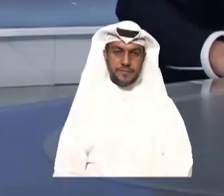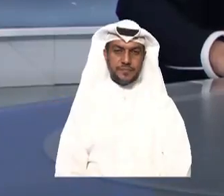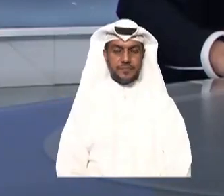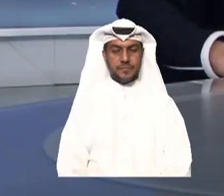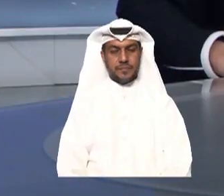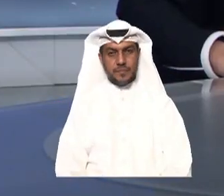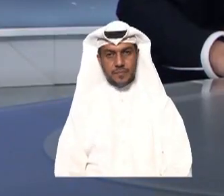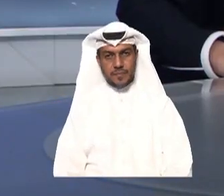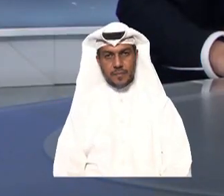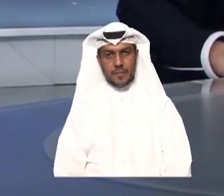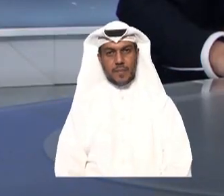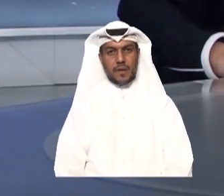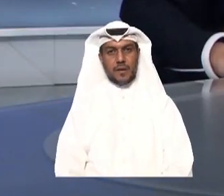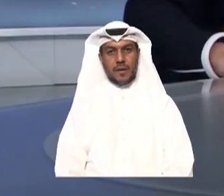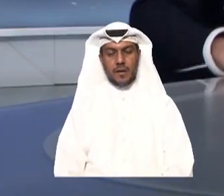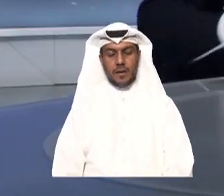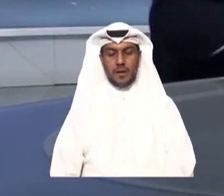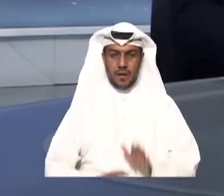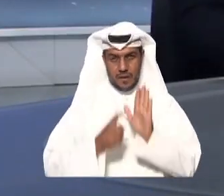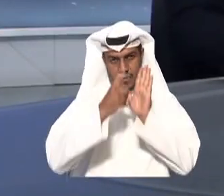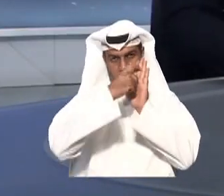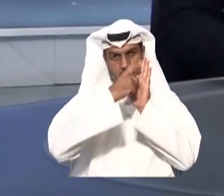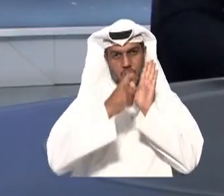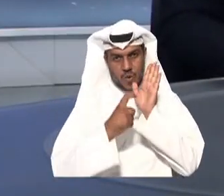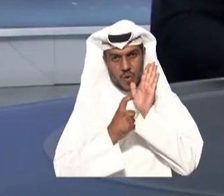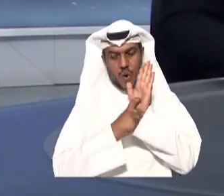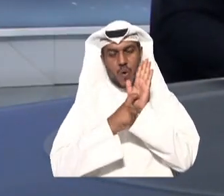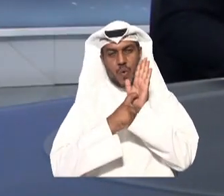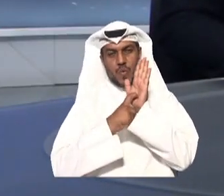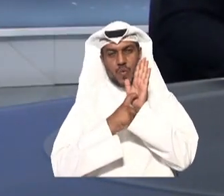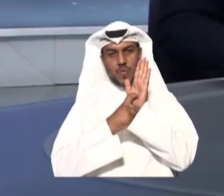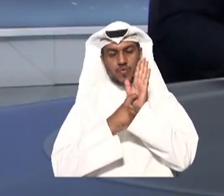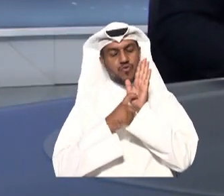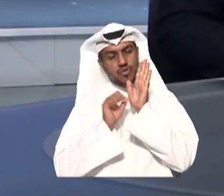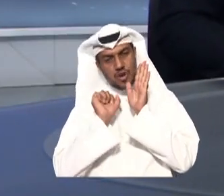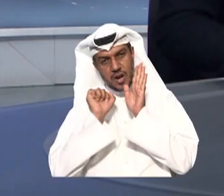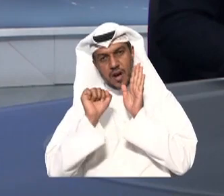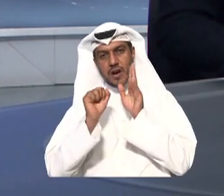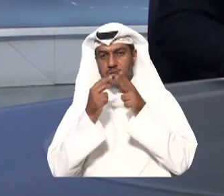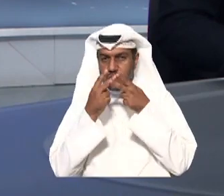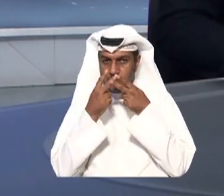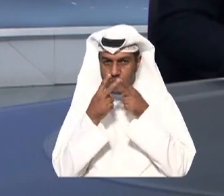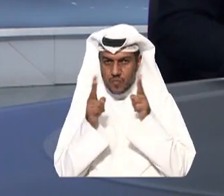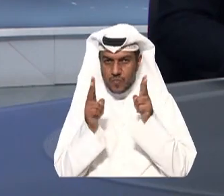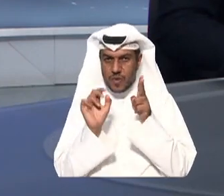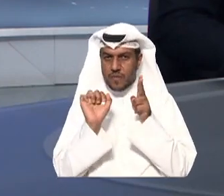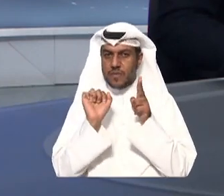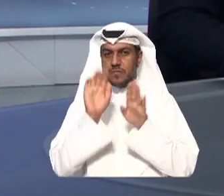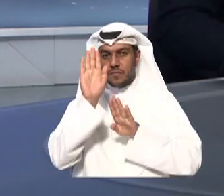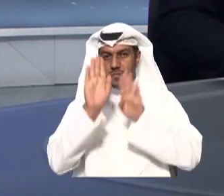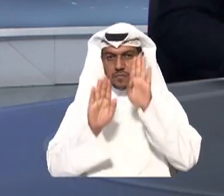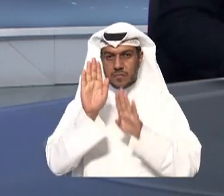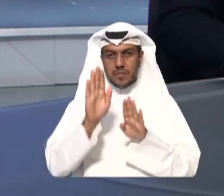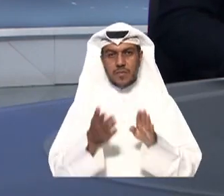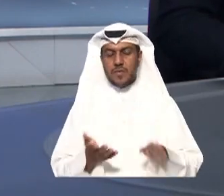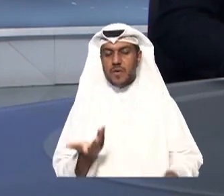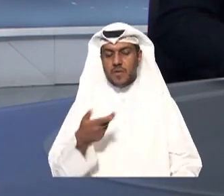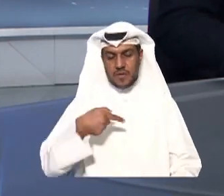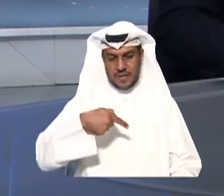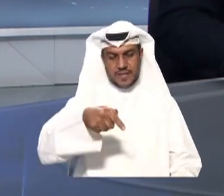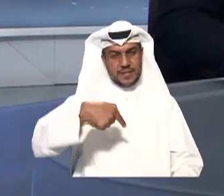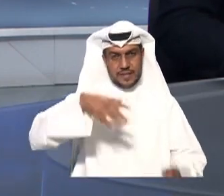عدد من المشاريع بقانون والاقتراحات بقانون ستكون جاهزة للمناقشة والتصويت عليها، وذلك في جلسة مجلس